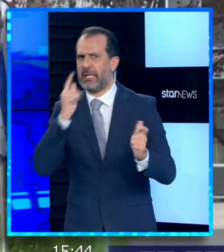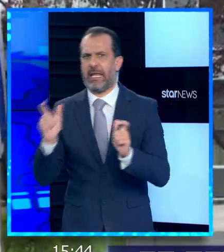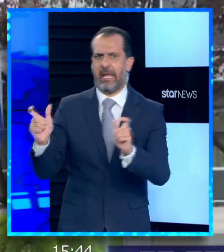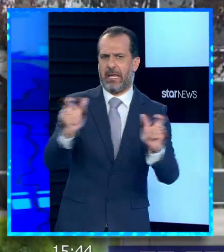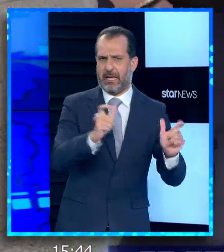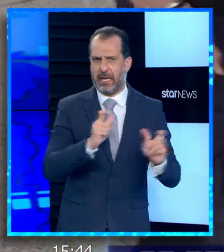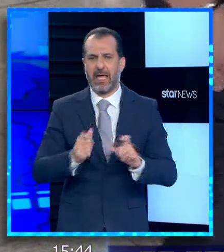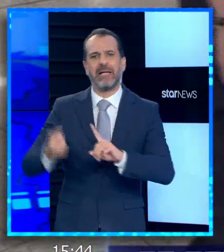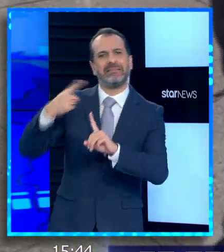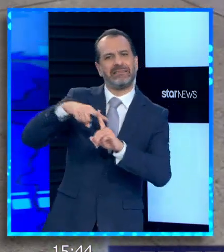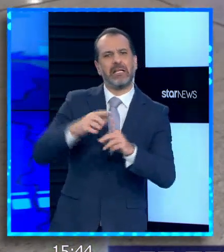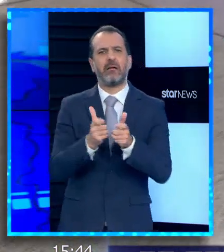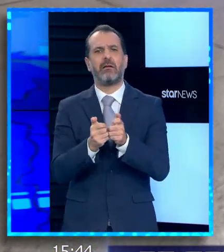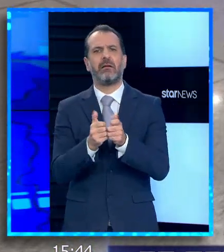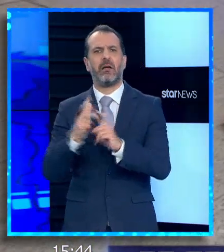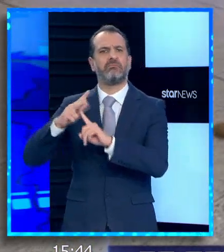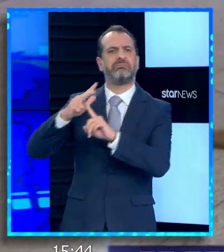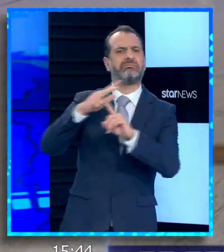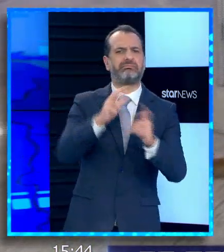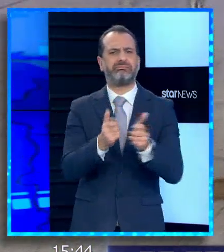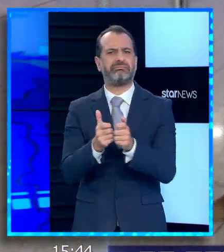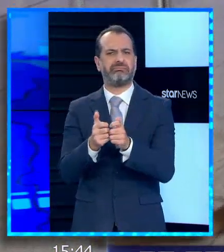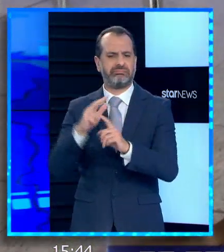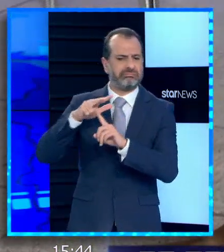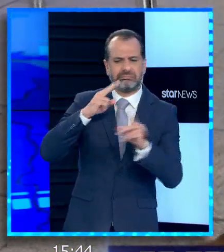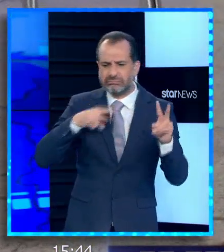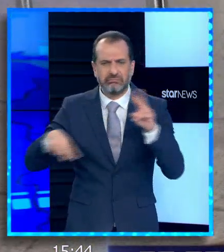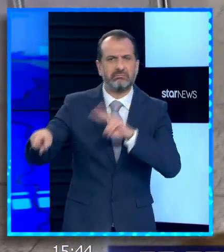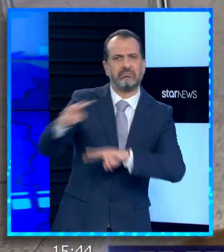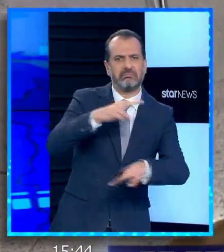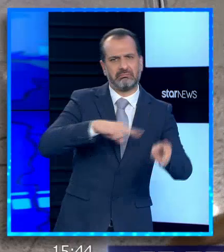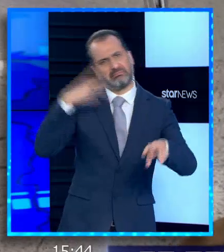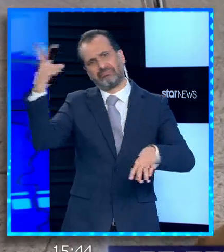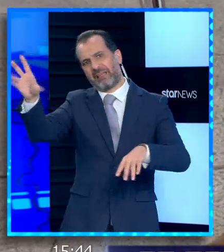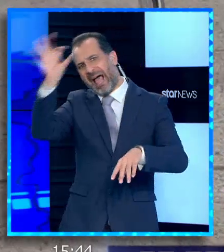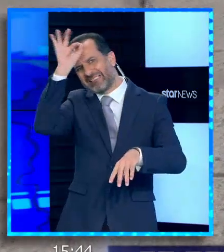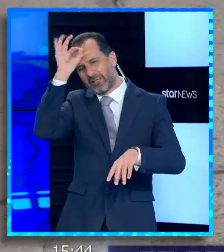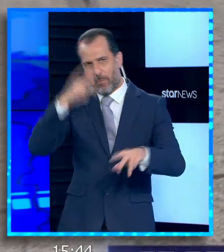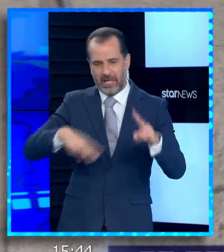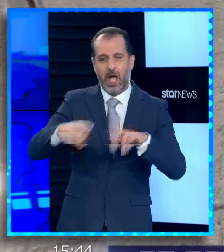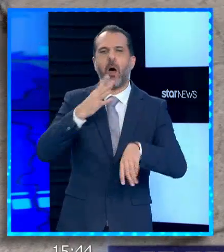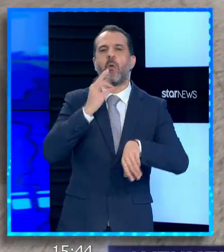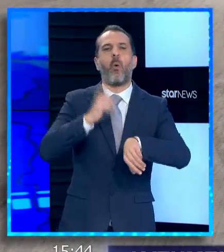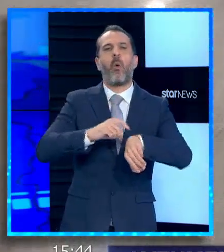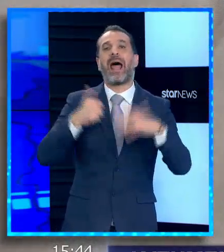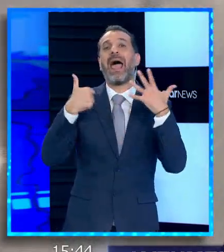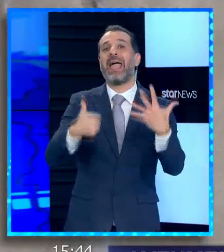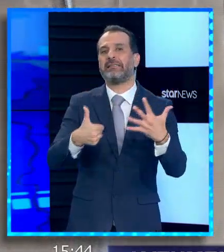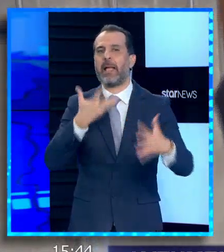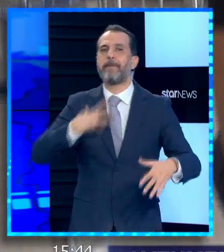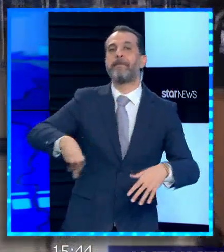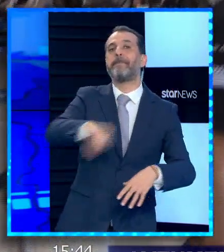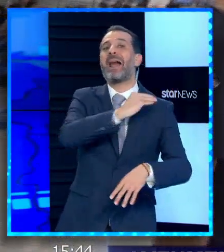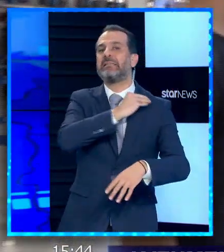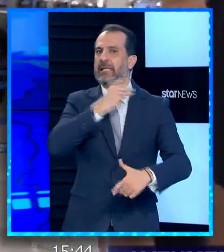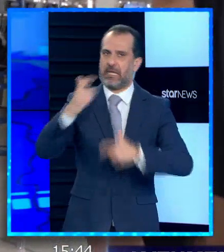ασφάλειας με ντρόν της αστυνομίας τα οποία θα πετούν. Μην ξεχνάμε ότι στις 6 ώρα έχουμε και την πορεία των Παλαιστίνιων προς την